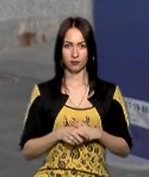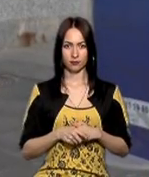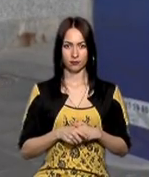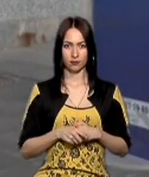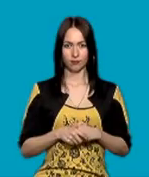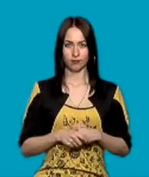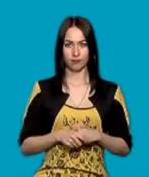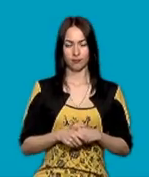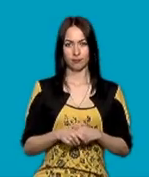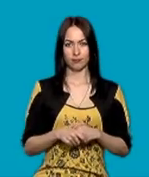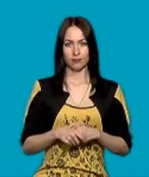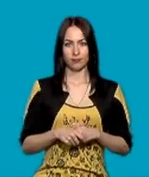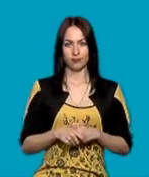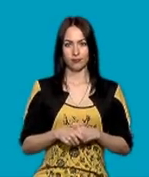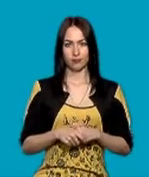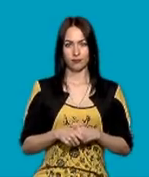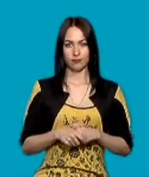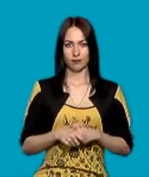Харків.